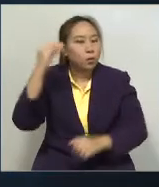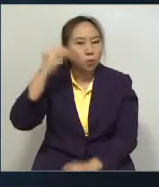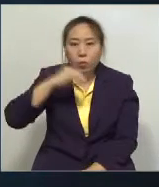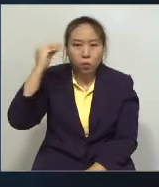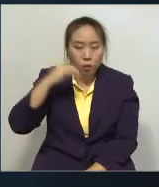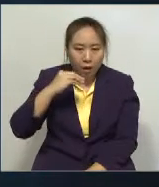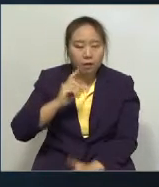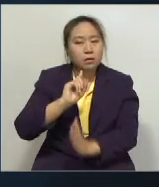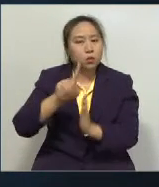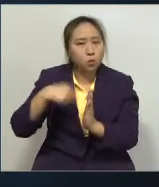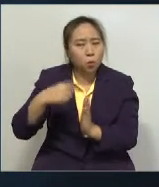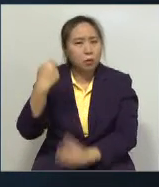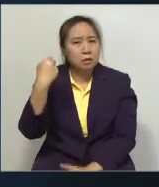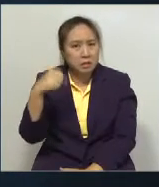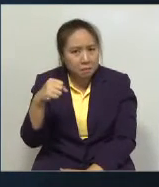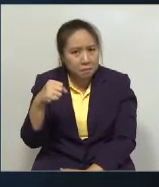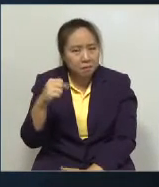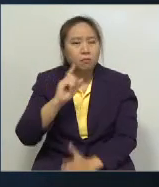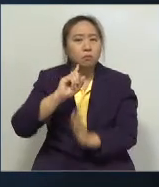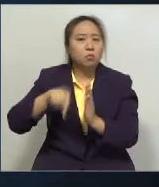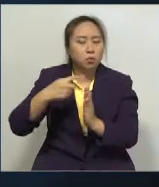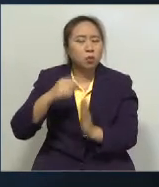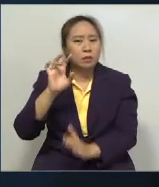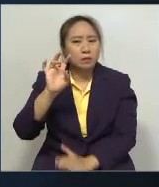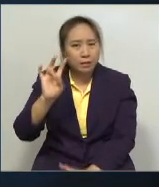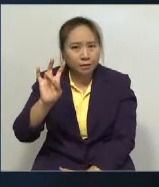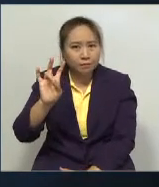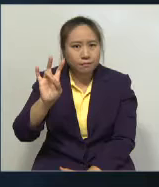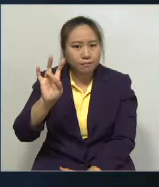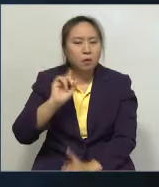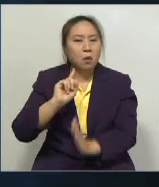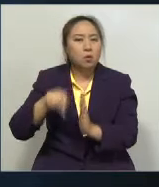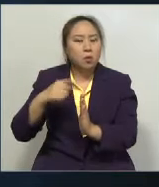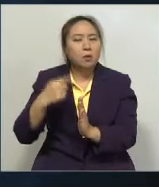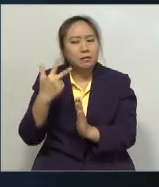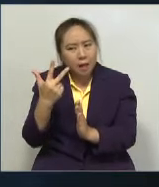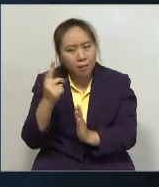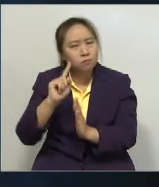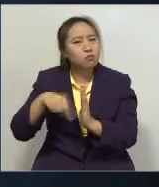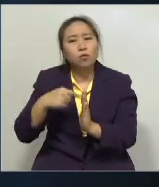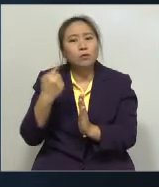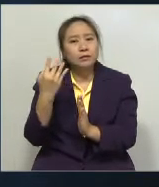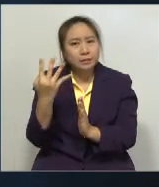10ชั่วโมงก็มี7ชั่วโมงก็มี3ชั่วโมง4ชั่วโมง